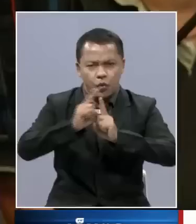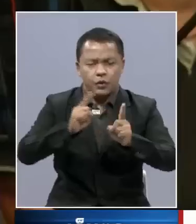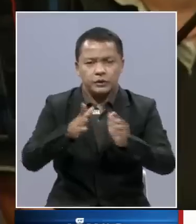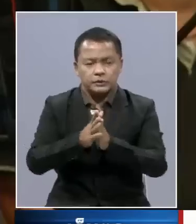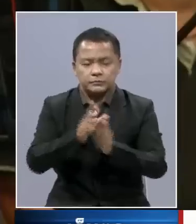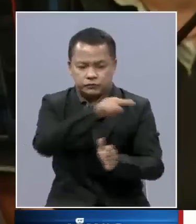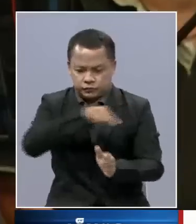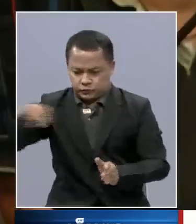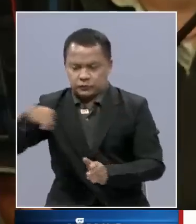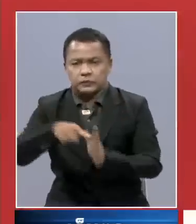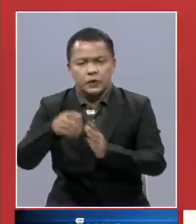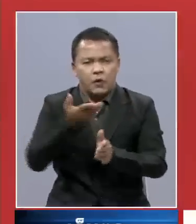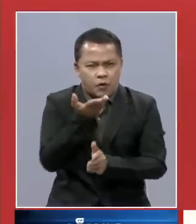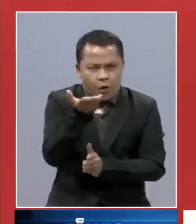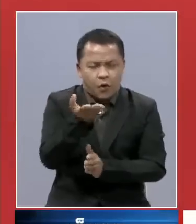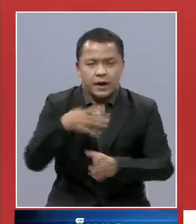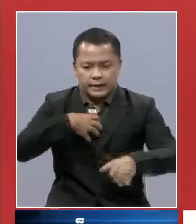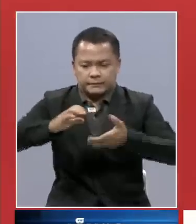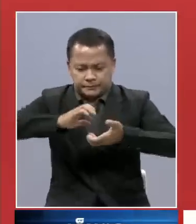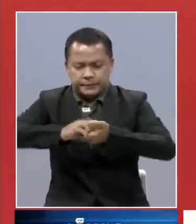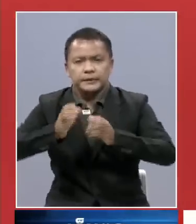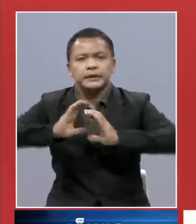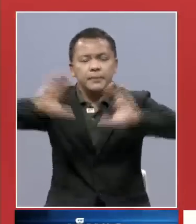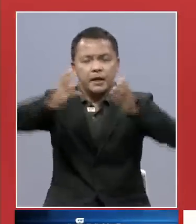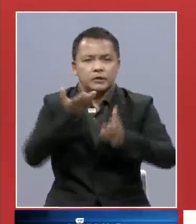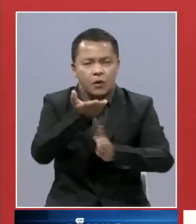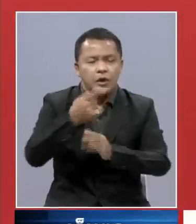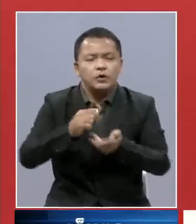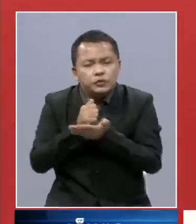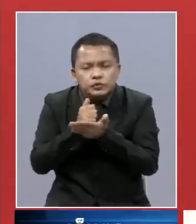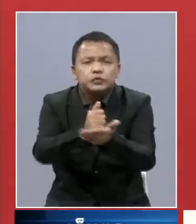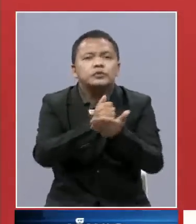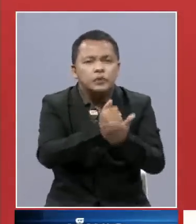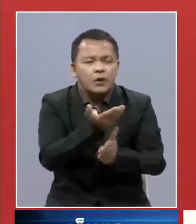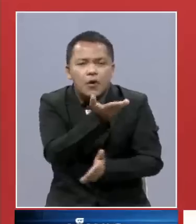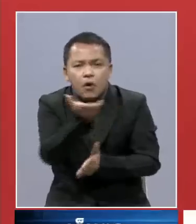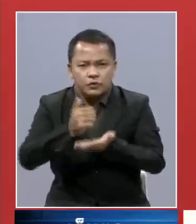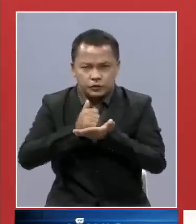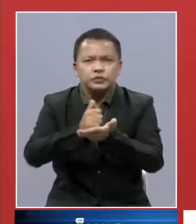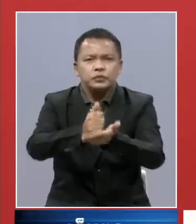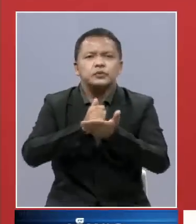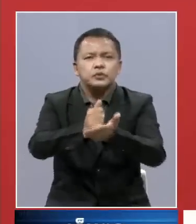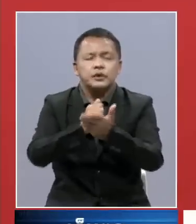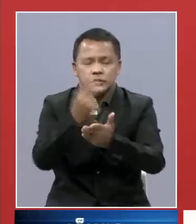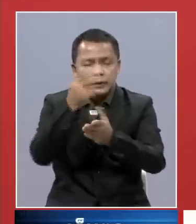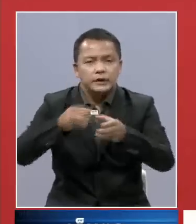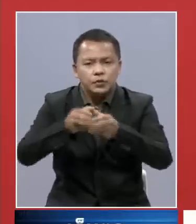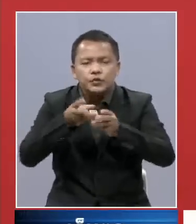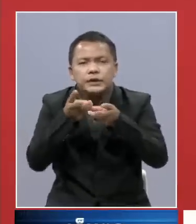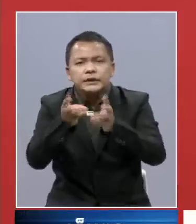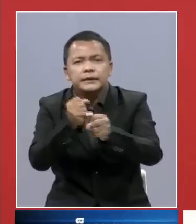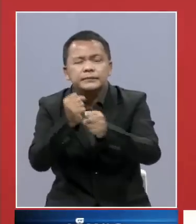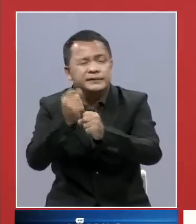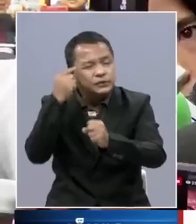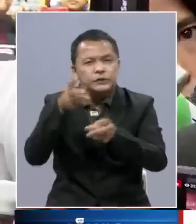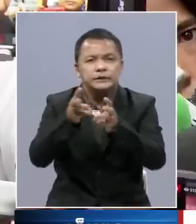คุณสิทธาว่าขอเถอะกำลังจะจับมือจัดตั้งรัฐบาลอะไรที่ช่วยกันได้ก็ขอให้ช่วยกันทำไปจะไปสร้างฉากสร้าง